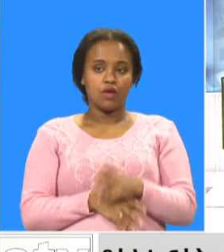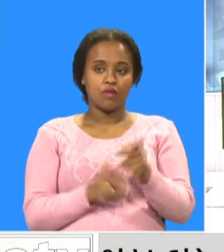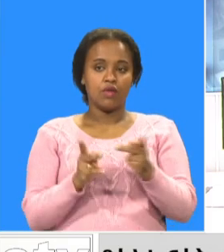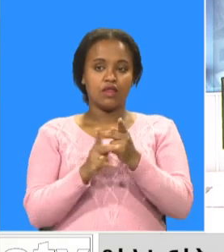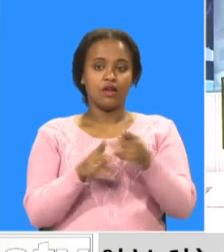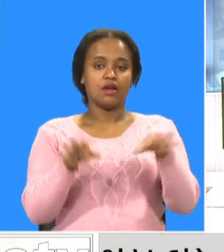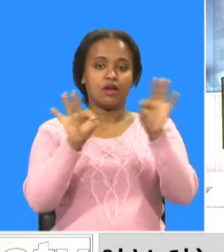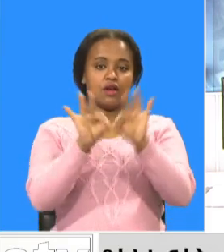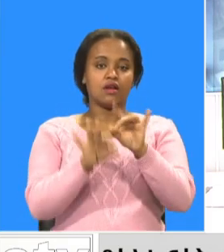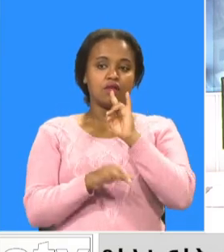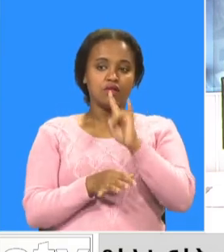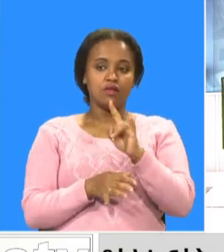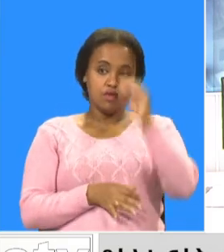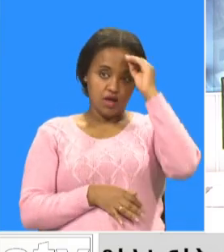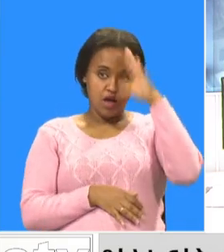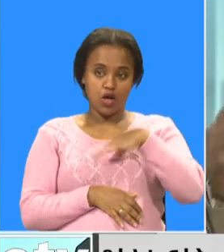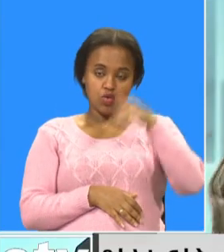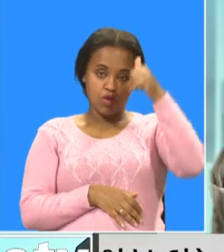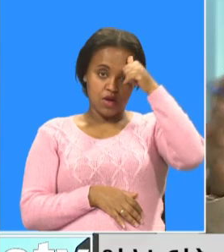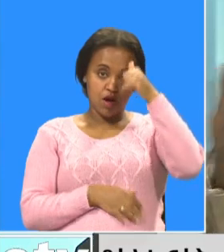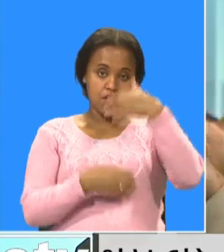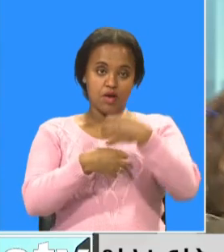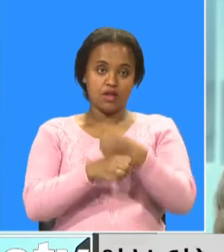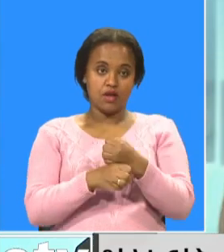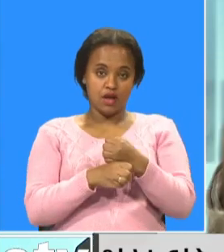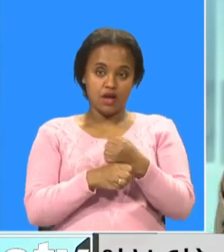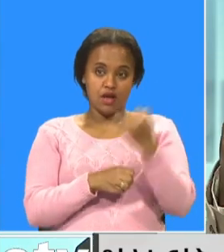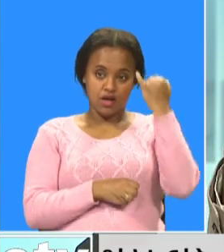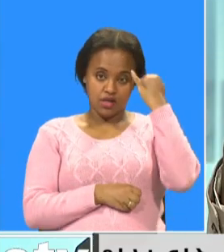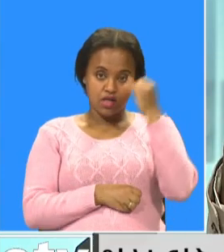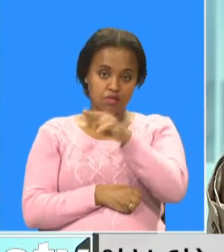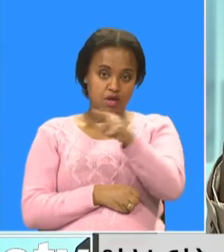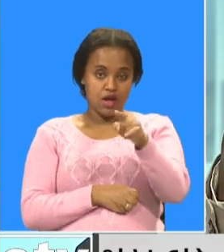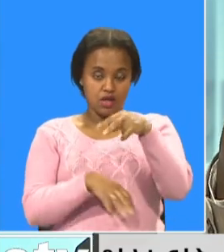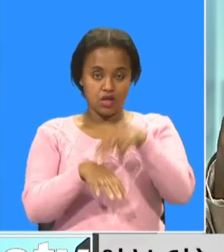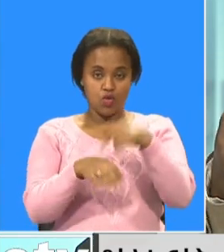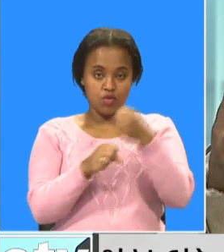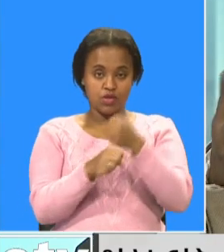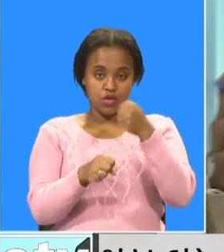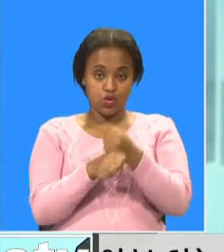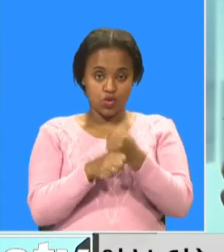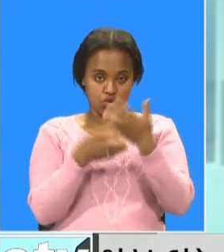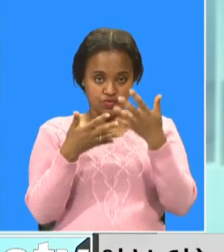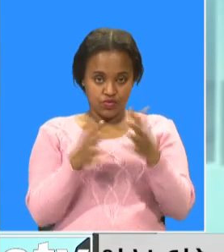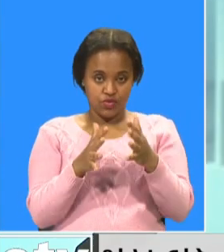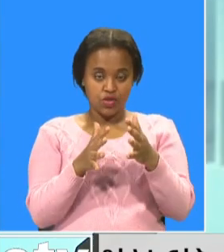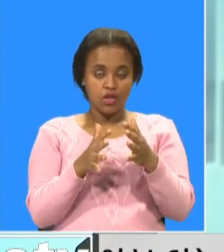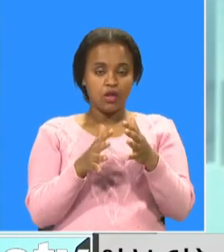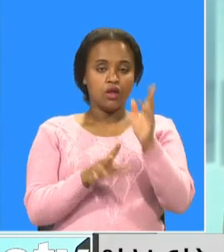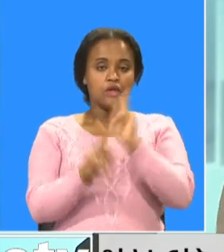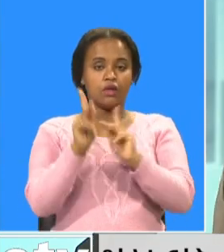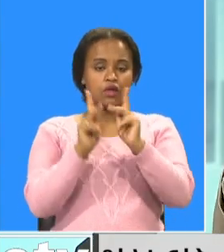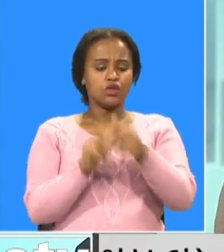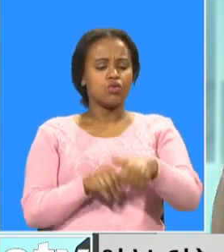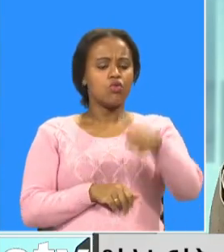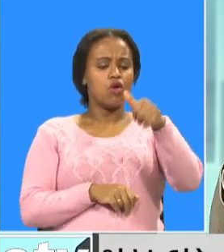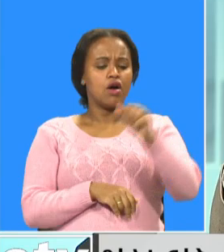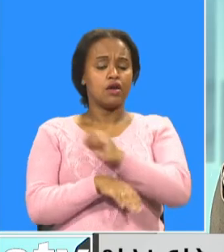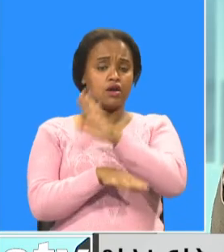መጠንቀቅ ያስፈልጋል። ተብደለይ መጠቃለያ ሐሳቦች እንግዲህ ቀደም ሲል በእናንተ ተቋም እየተሰሩ ያሉ ስራዎችን ገልጸናል። ማህበረሰቡ በዋናነት ከዚህ